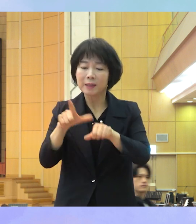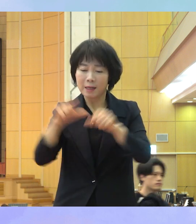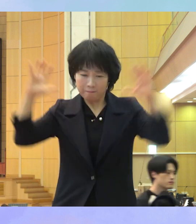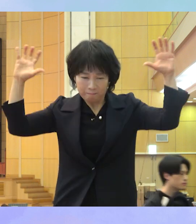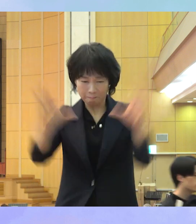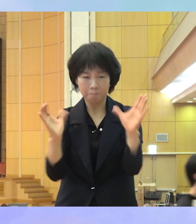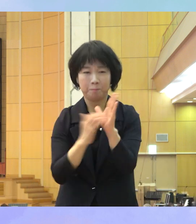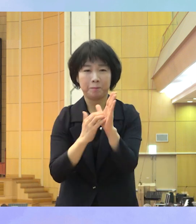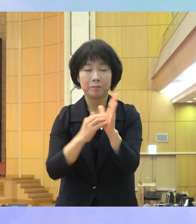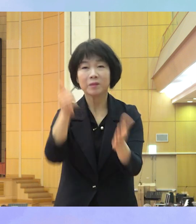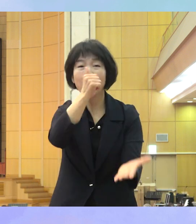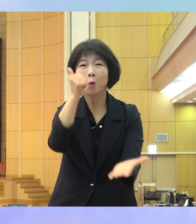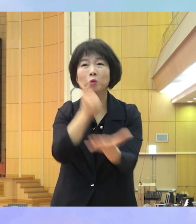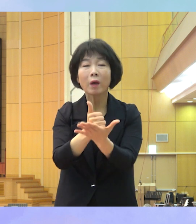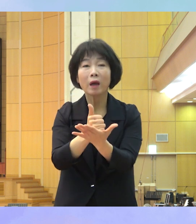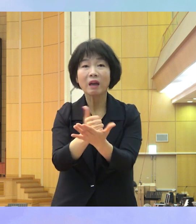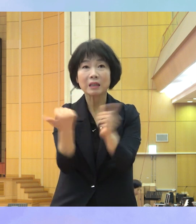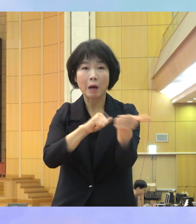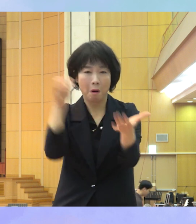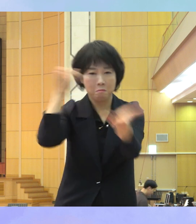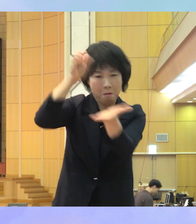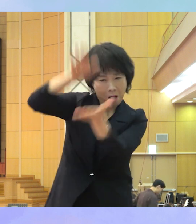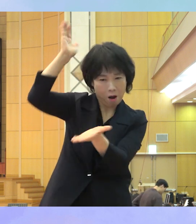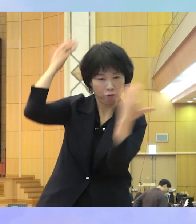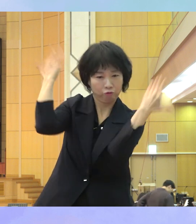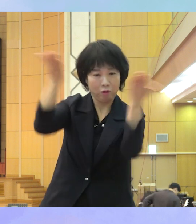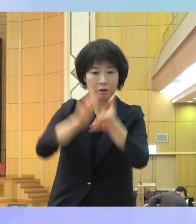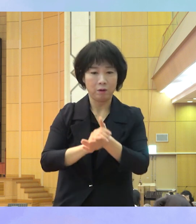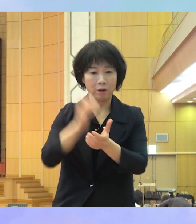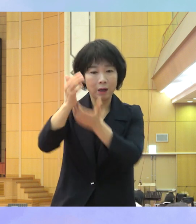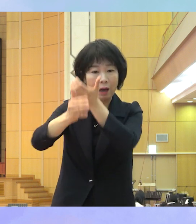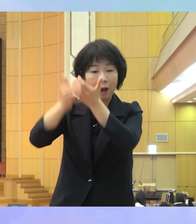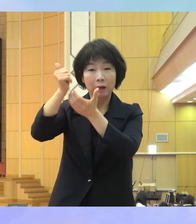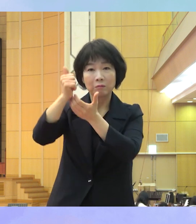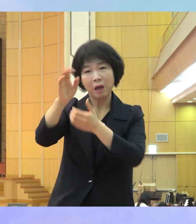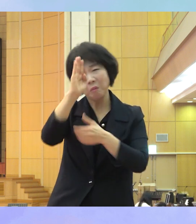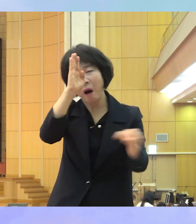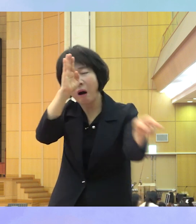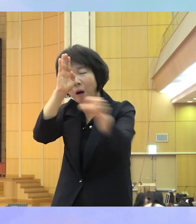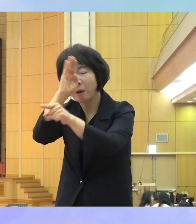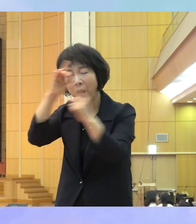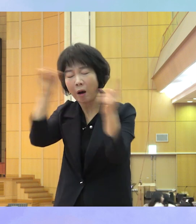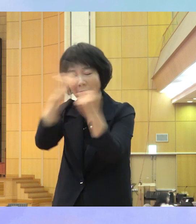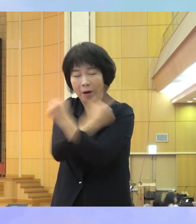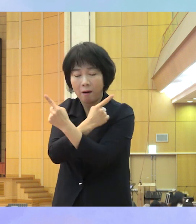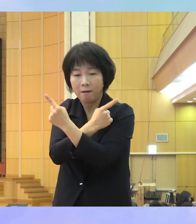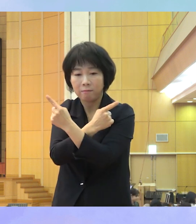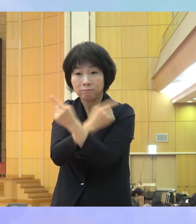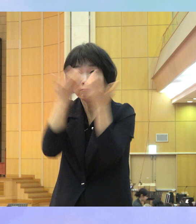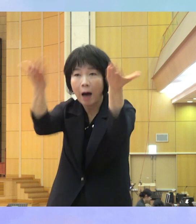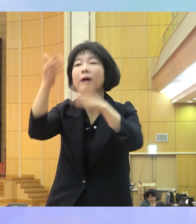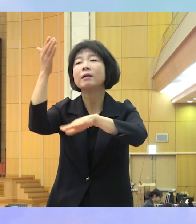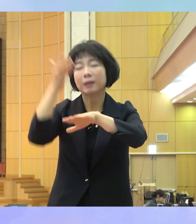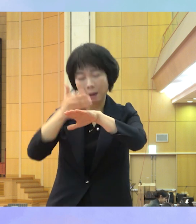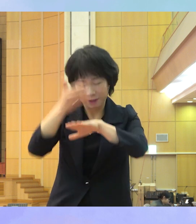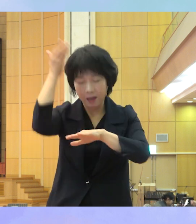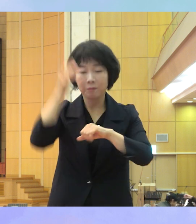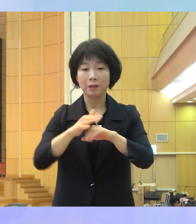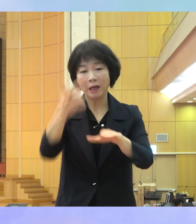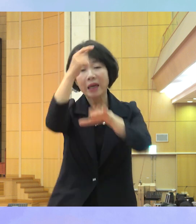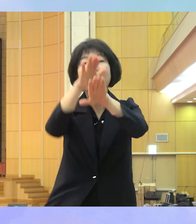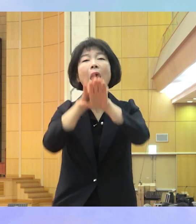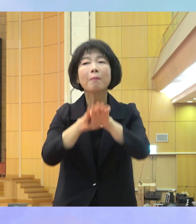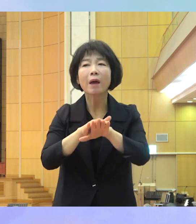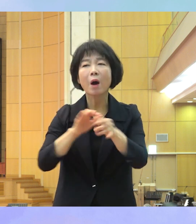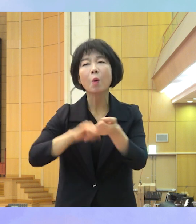있사오니 죄와 사망은 다 물리쳐 주시고 가난과 질병도 주님께서 책임져 주심을 감사합니다. 이